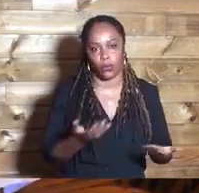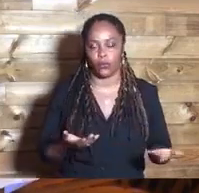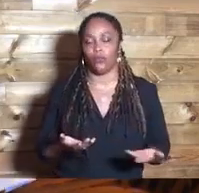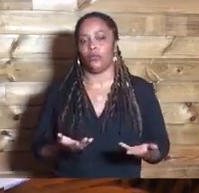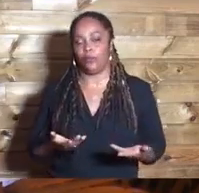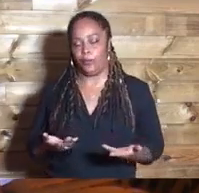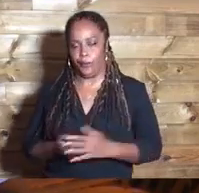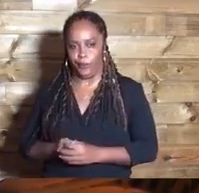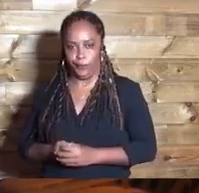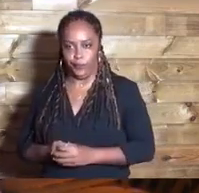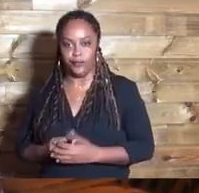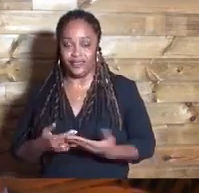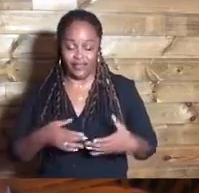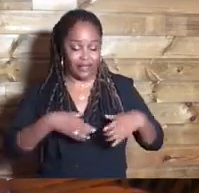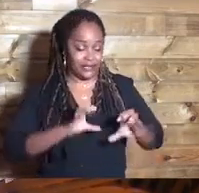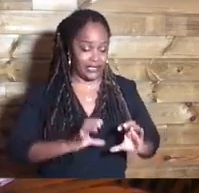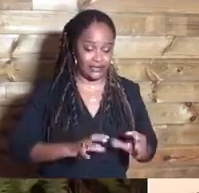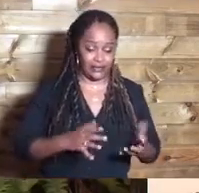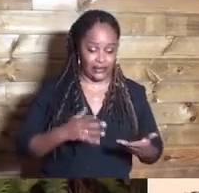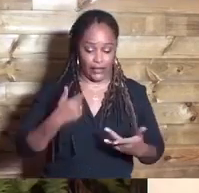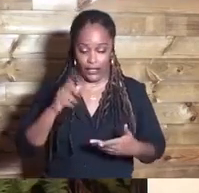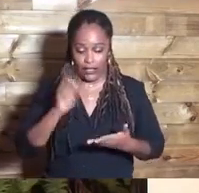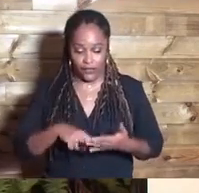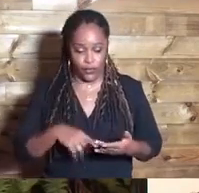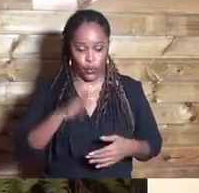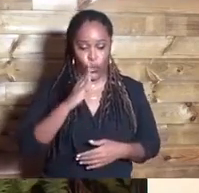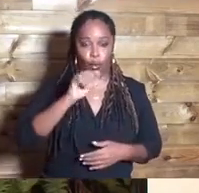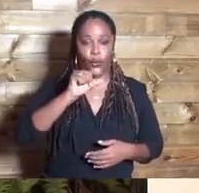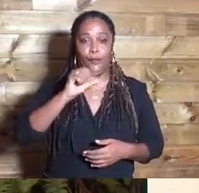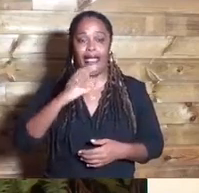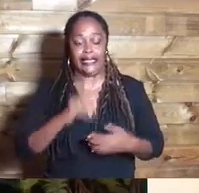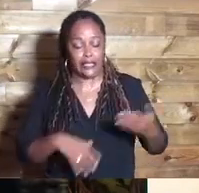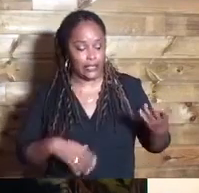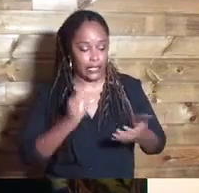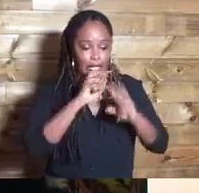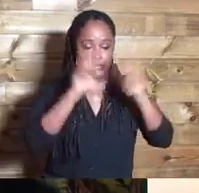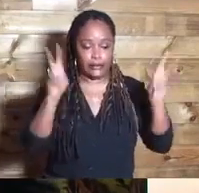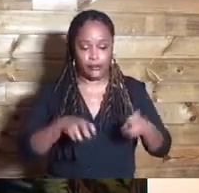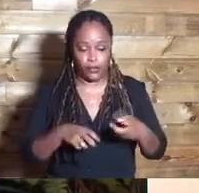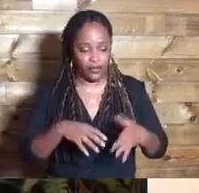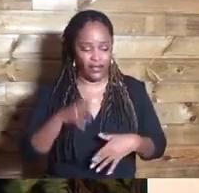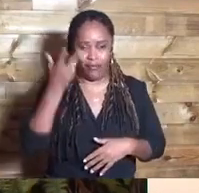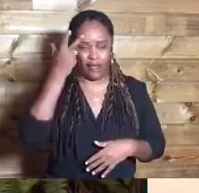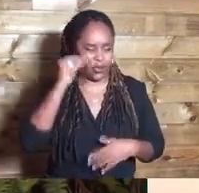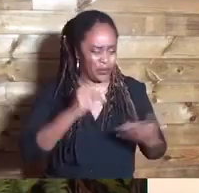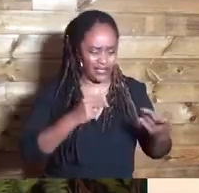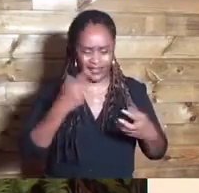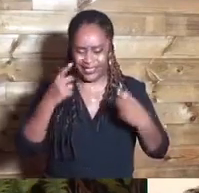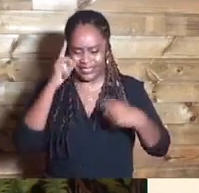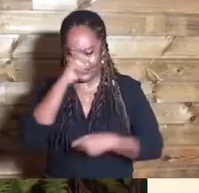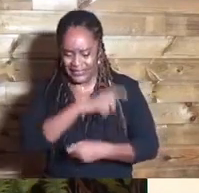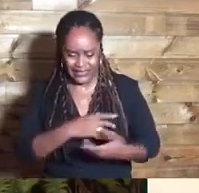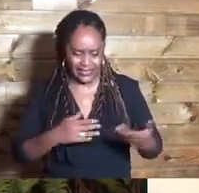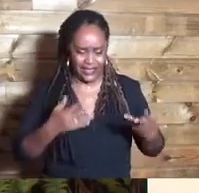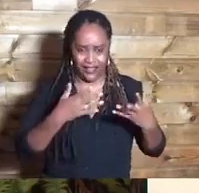et bita administratif là, faut des fois ni bac plus 30 pour payer comprendre en bita. Ne serait-ce pour